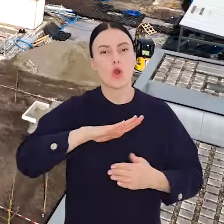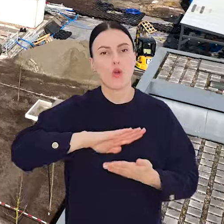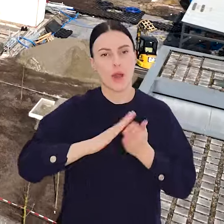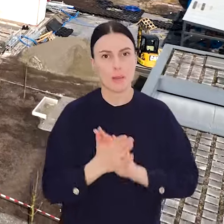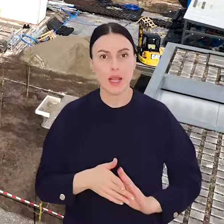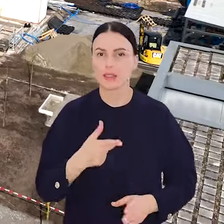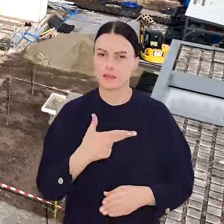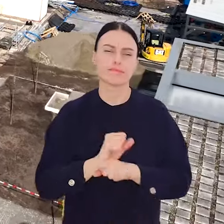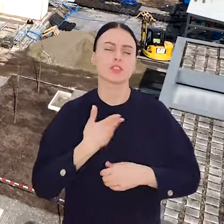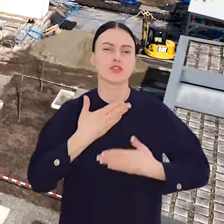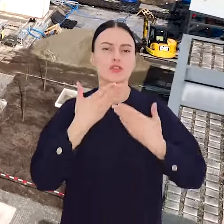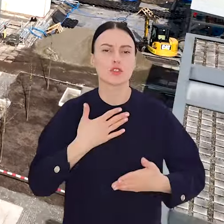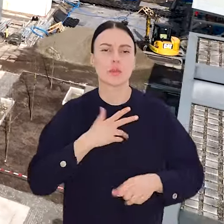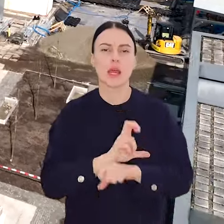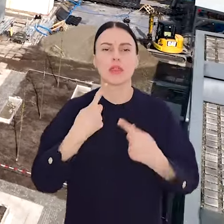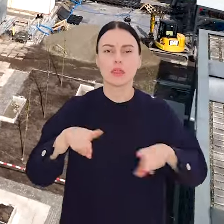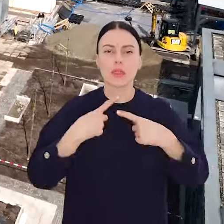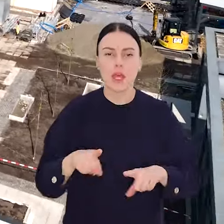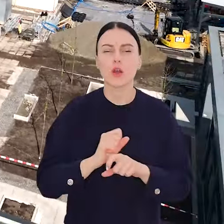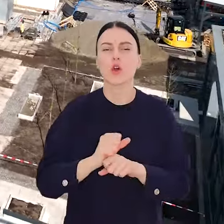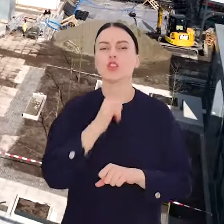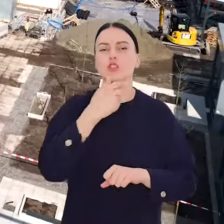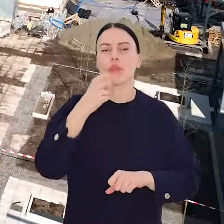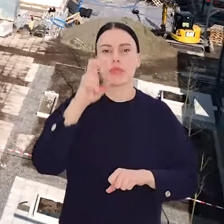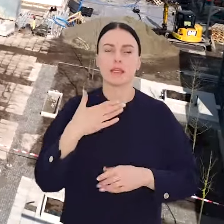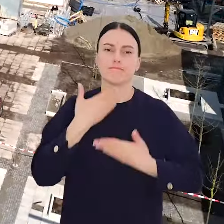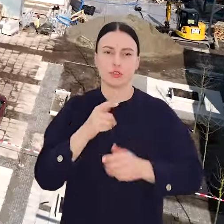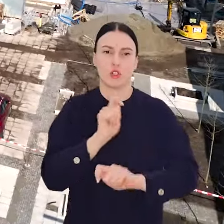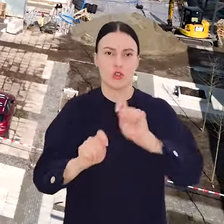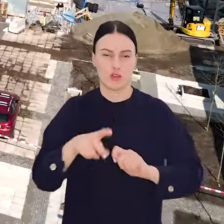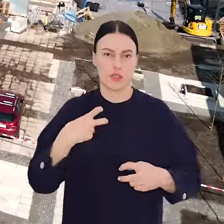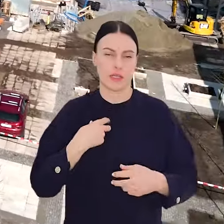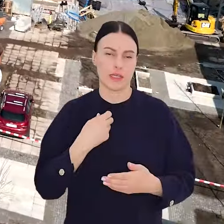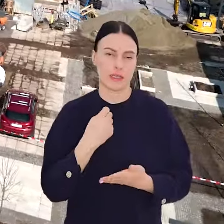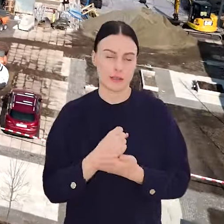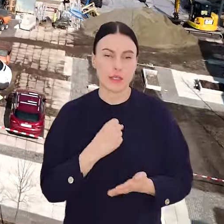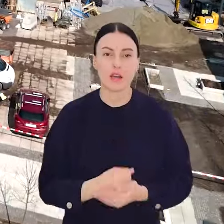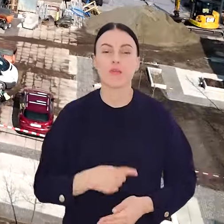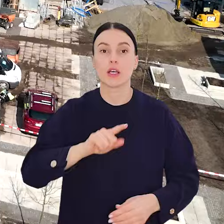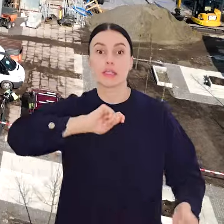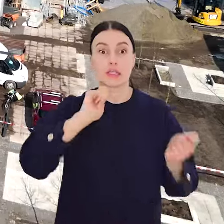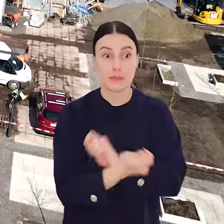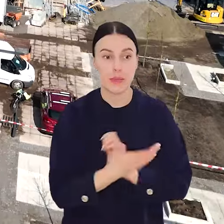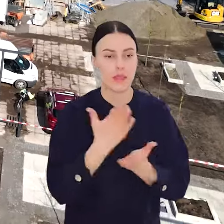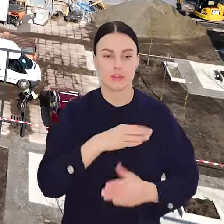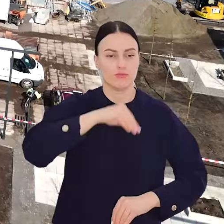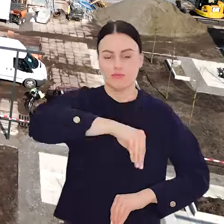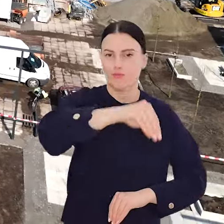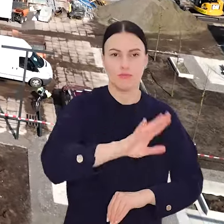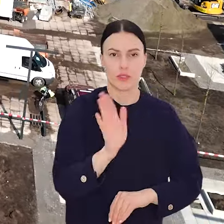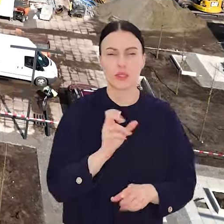nie niemożliwa dzięki technologii stosowanej przy tworzeniu zielonych dachów. Rewolucja na Nowym Targu to nie tylko wprowadzenie